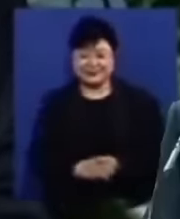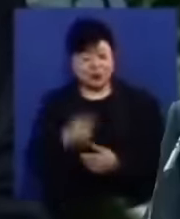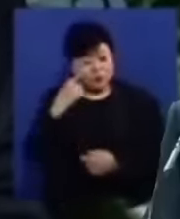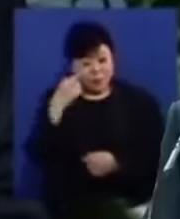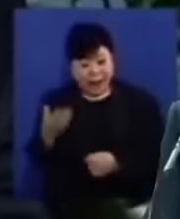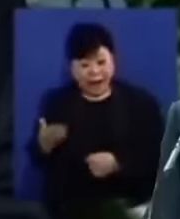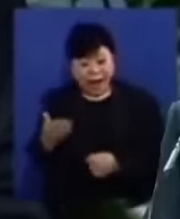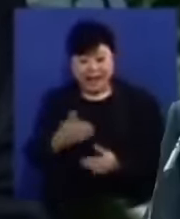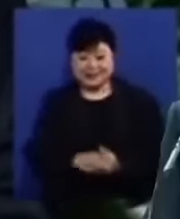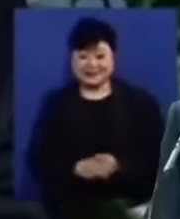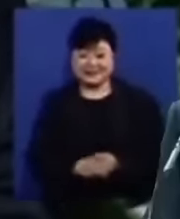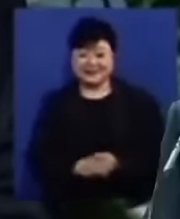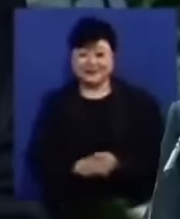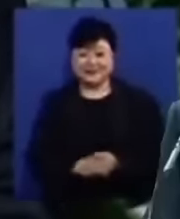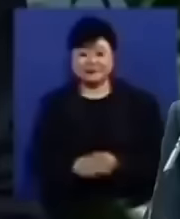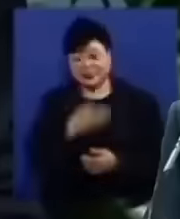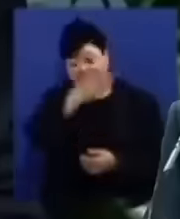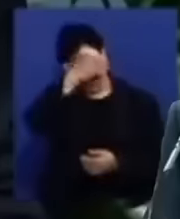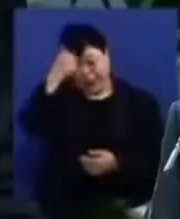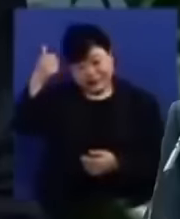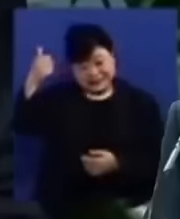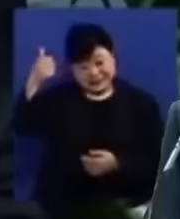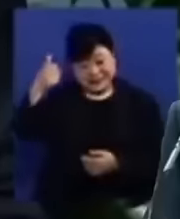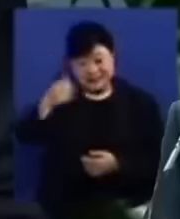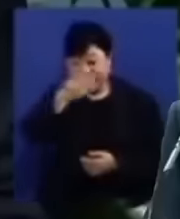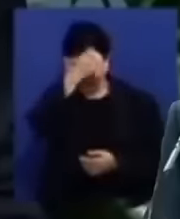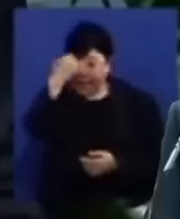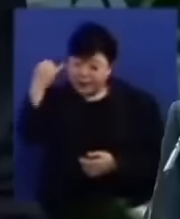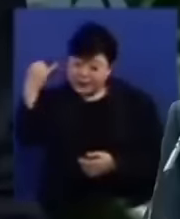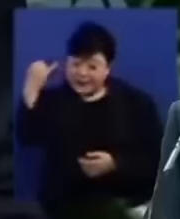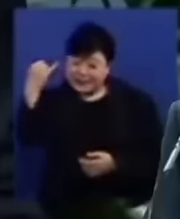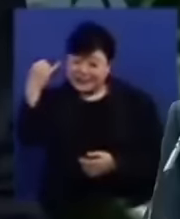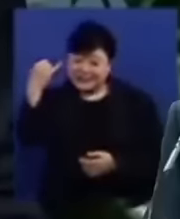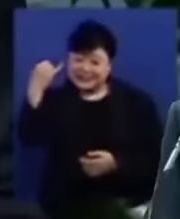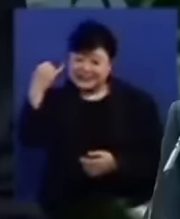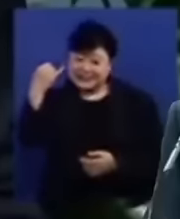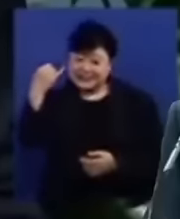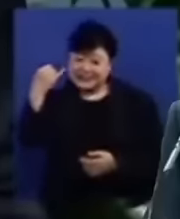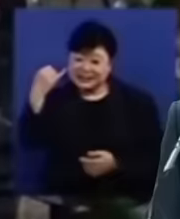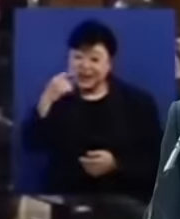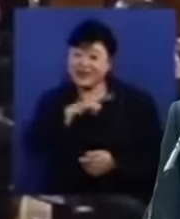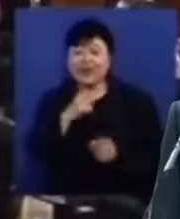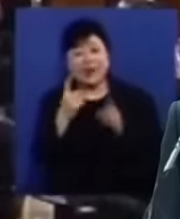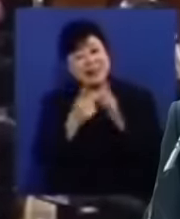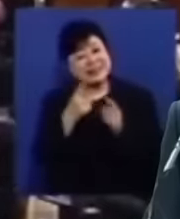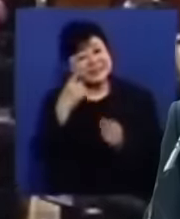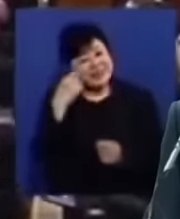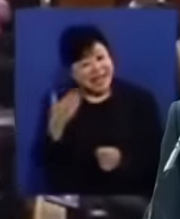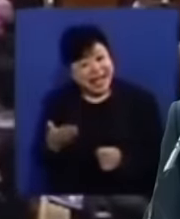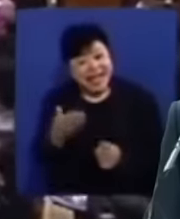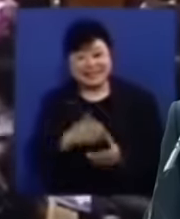물었어요. 할아버지는 할머니를 어떻게 만났습니까?